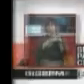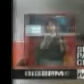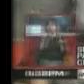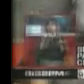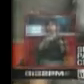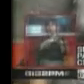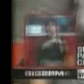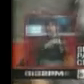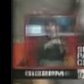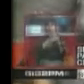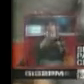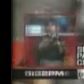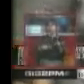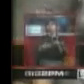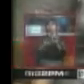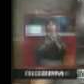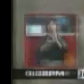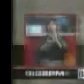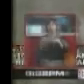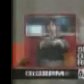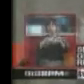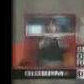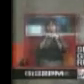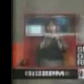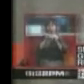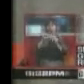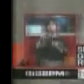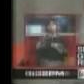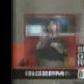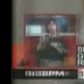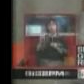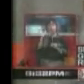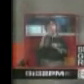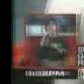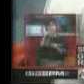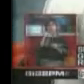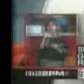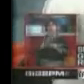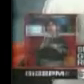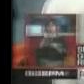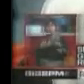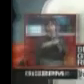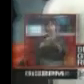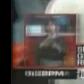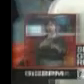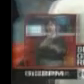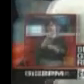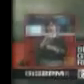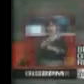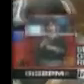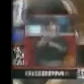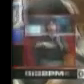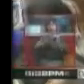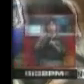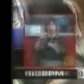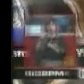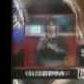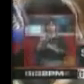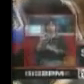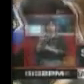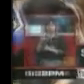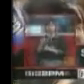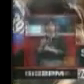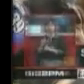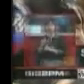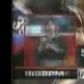ipaliwanag. Gusto naman ni Senadora Pia Cayetano na ipasa muna ang reproductive health bill kaysa unahin ng tsa-tsa. It is the